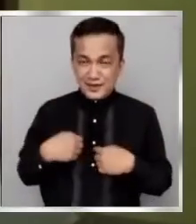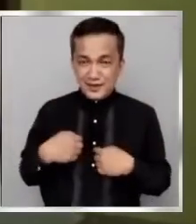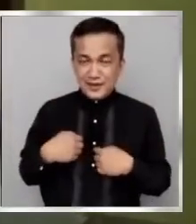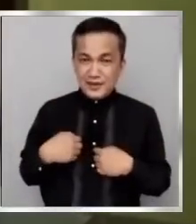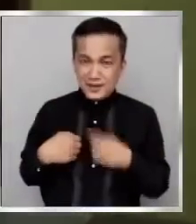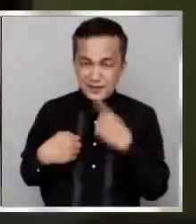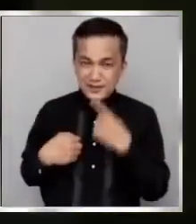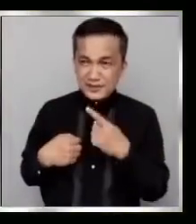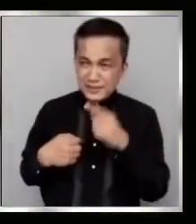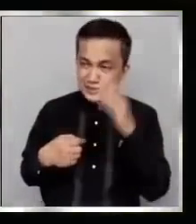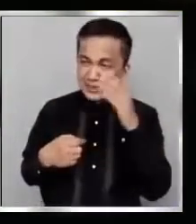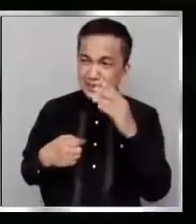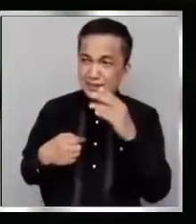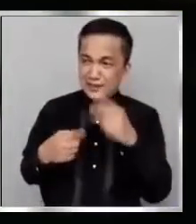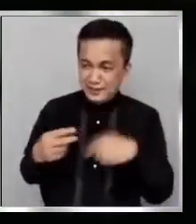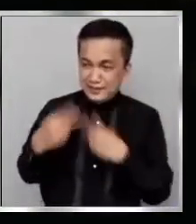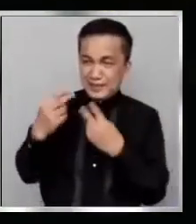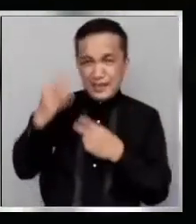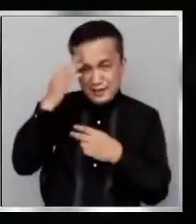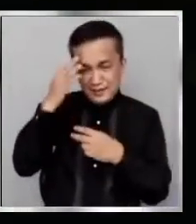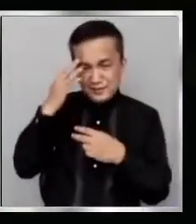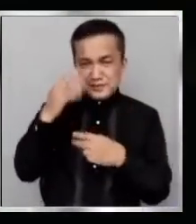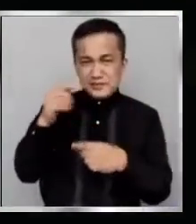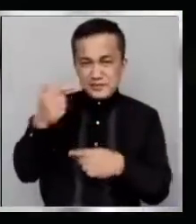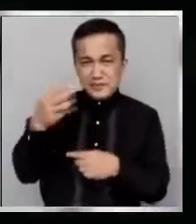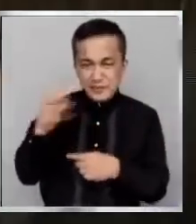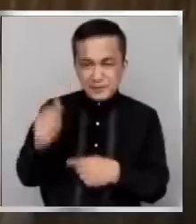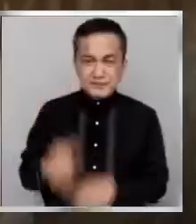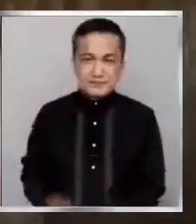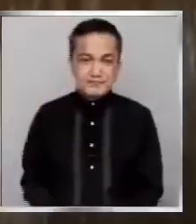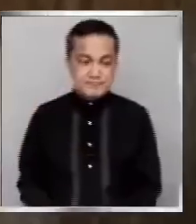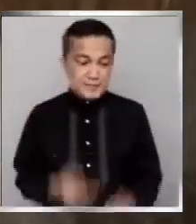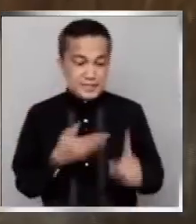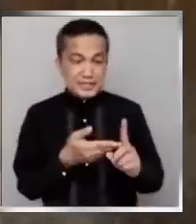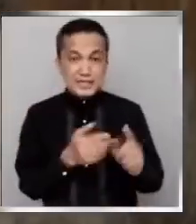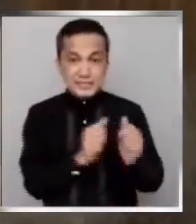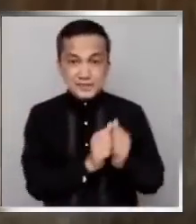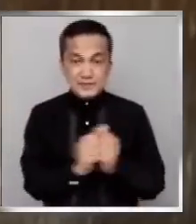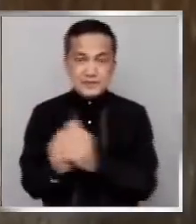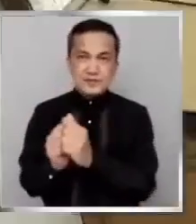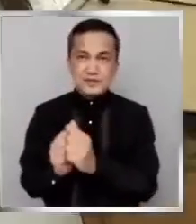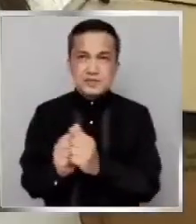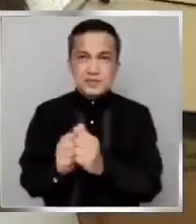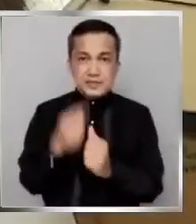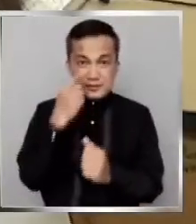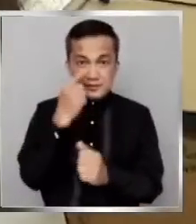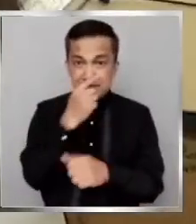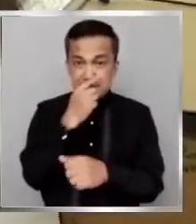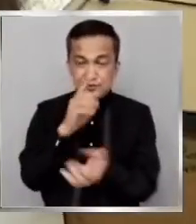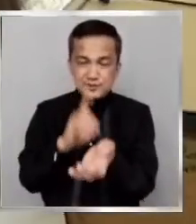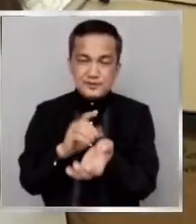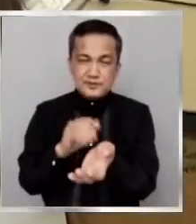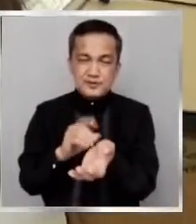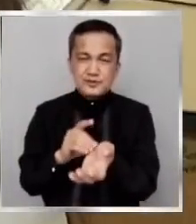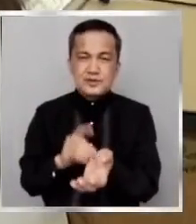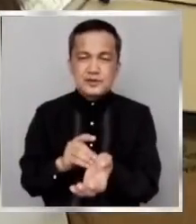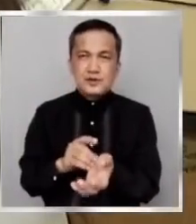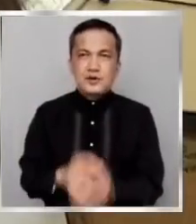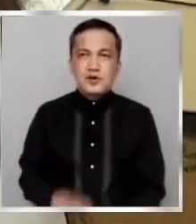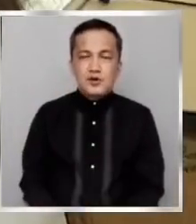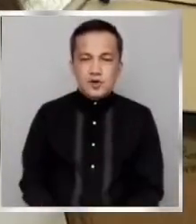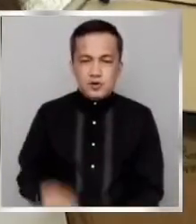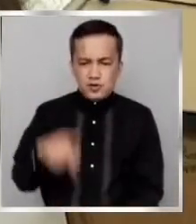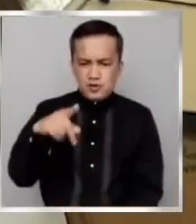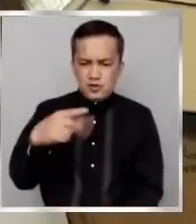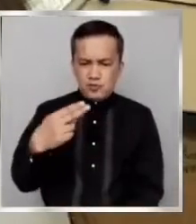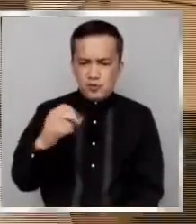ng GMA. Sinamahan natin siya sa isang optometrist. Photophobia ang case